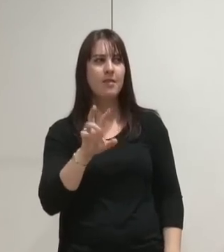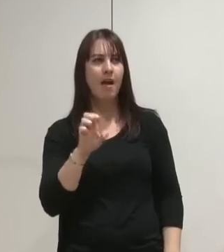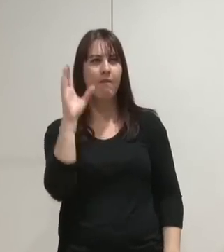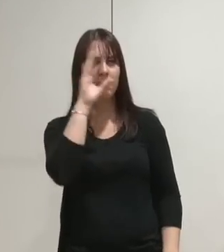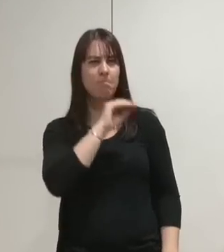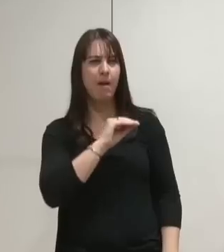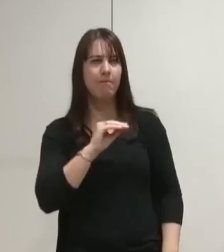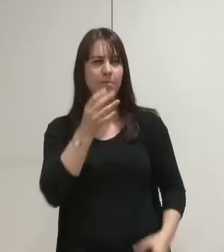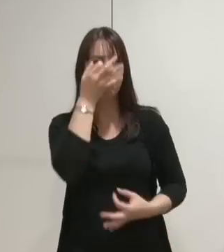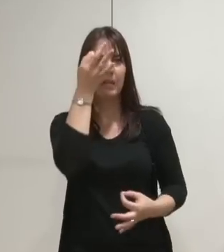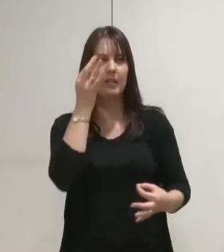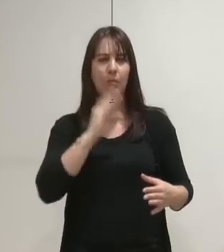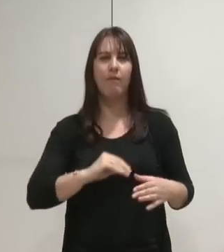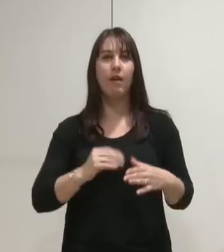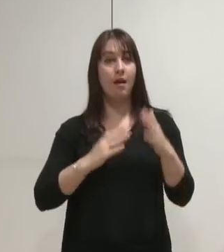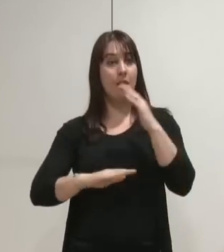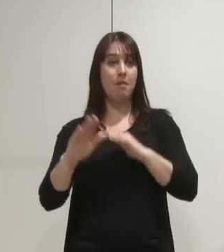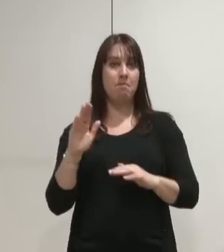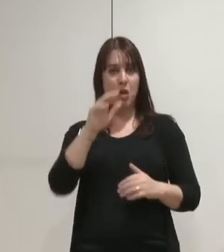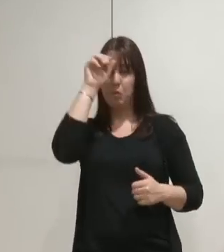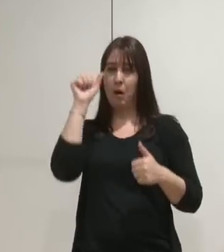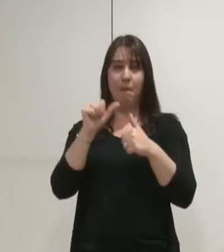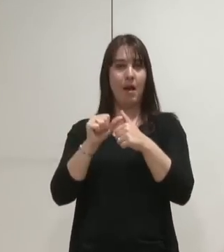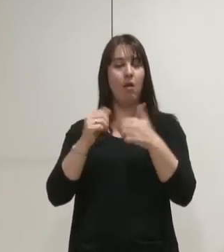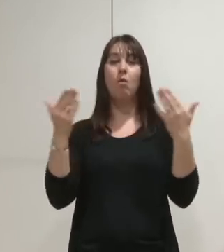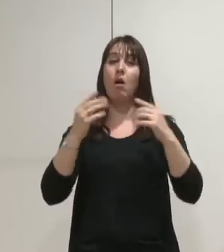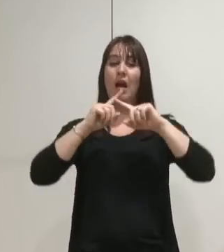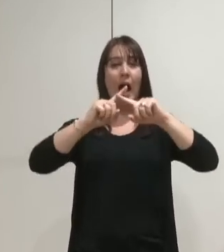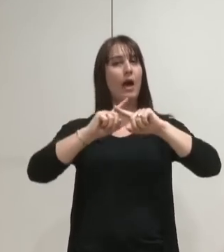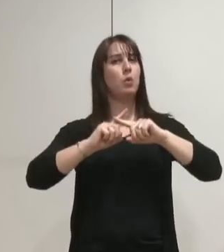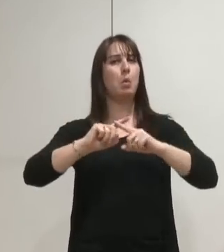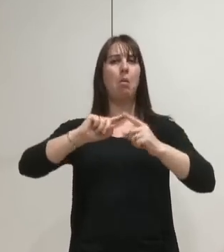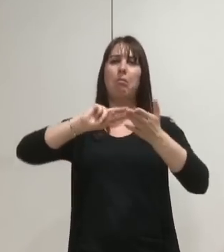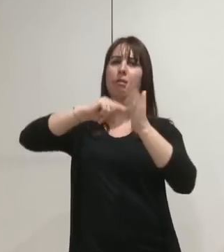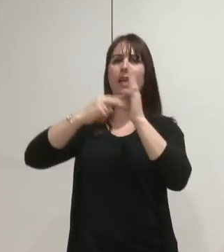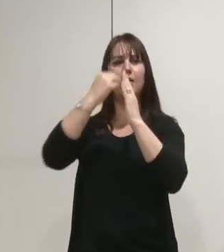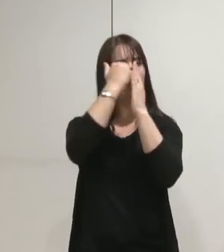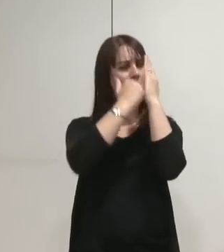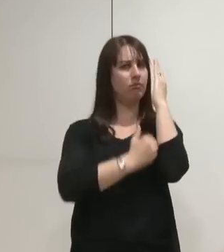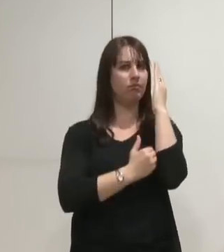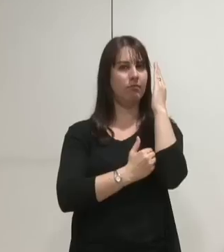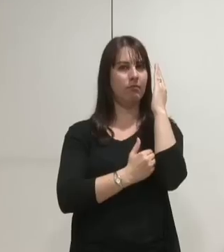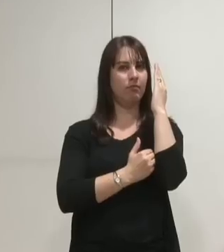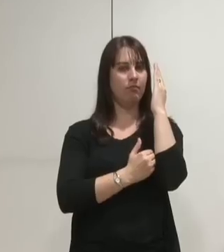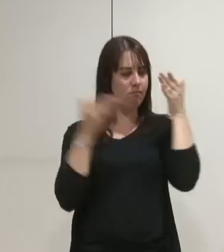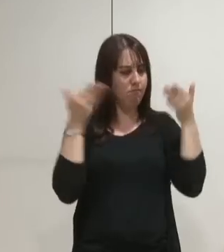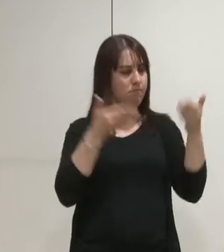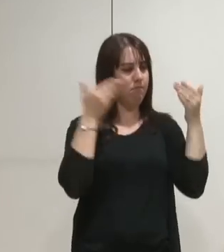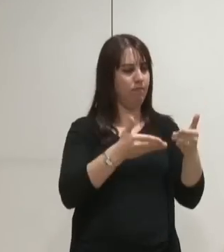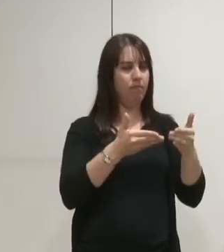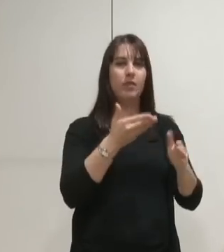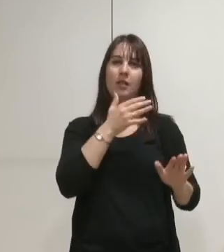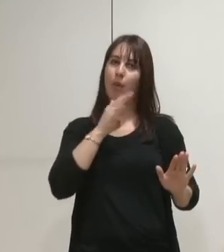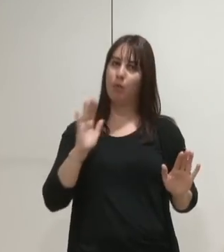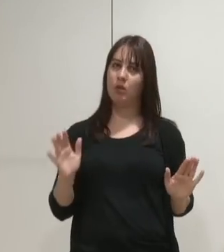mais au principe très clair que un les arguments techniques ne pouvaient pas être les seuls à être retenus